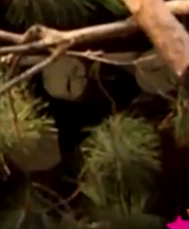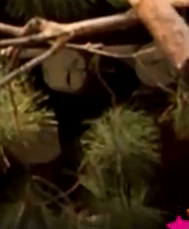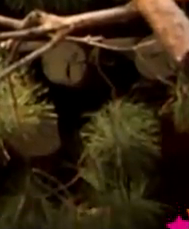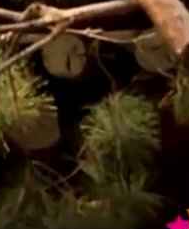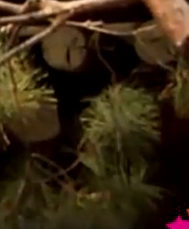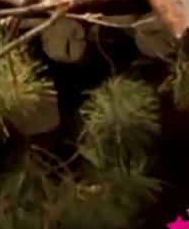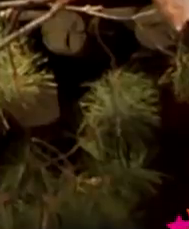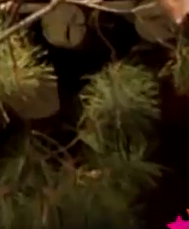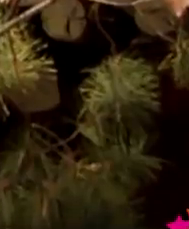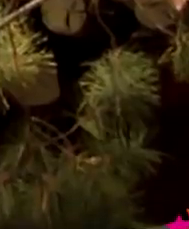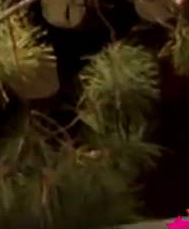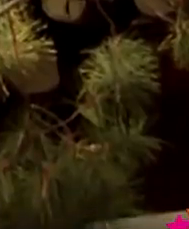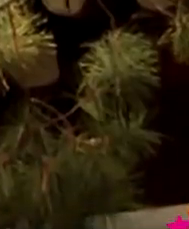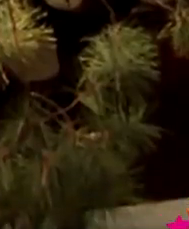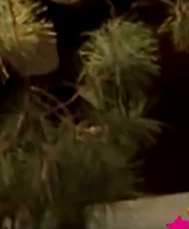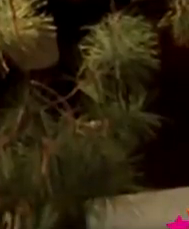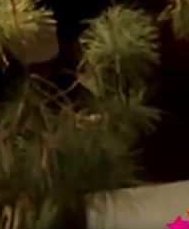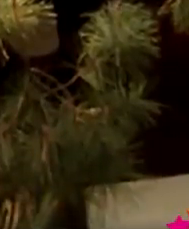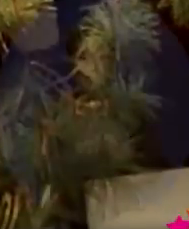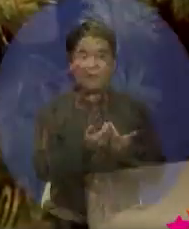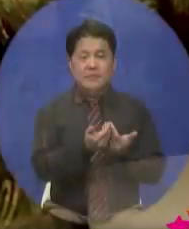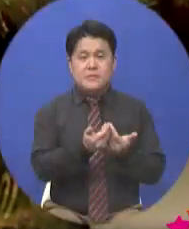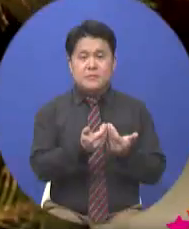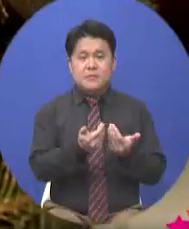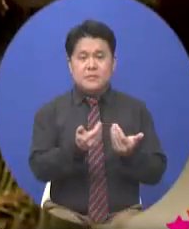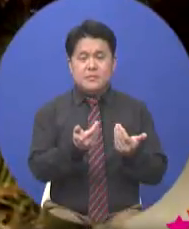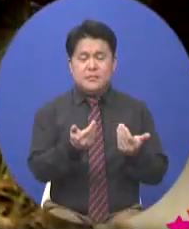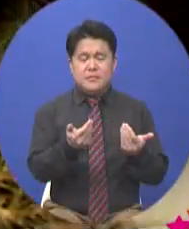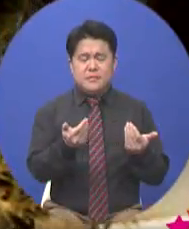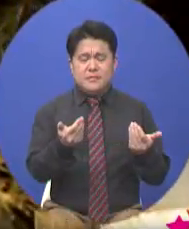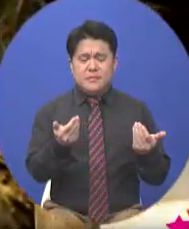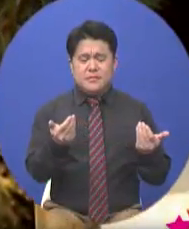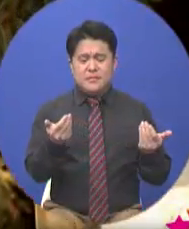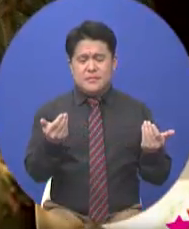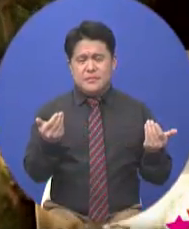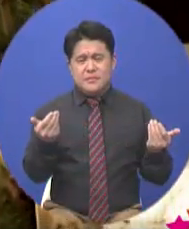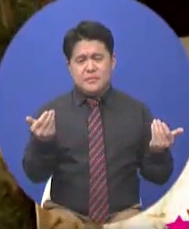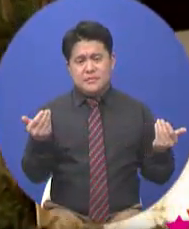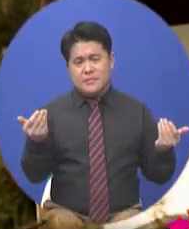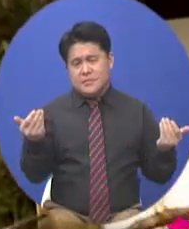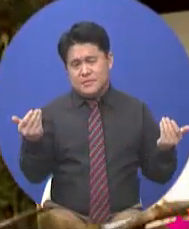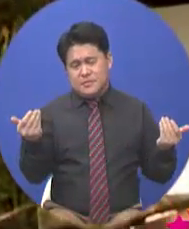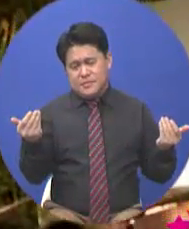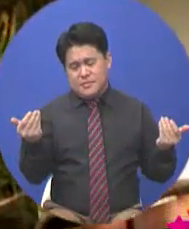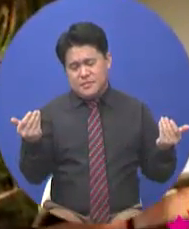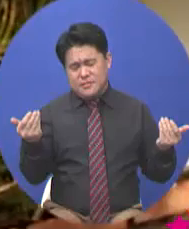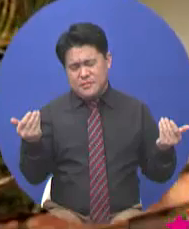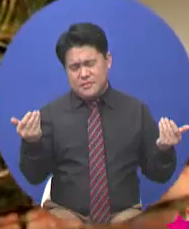이별에